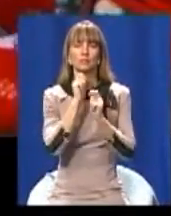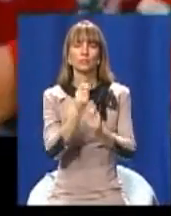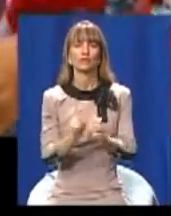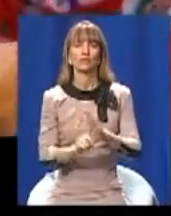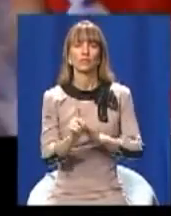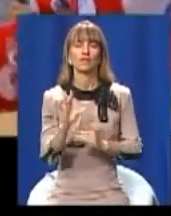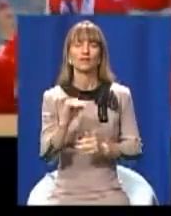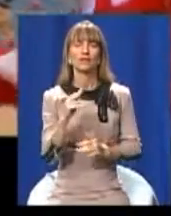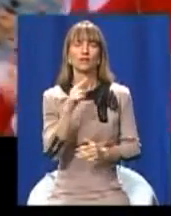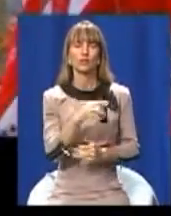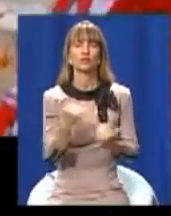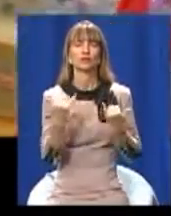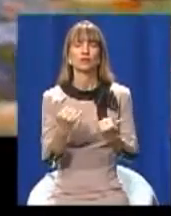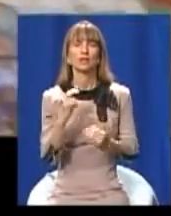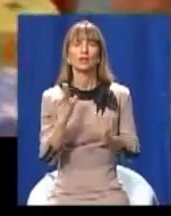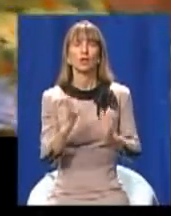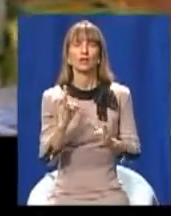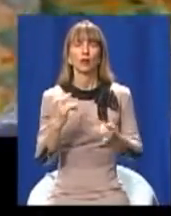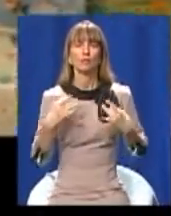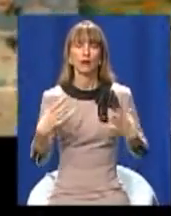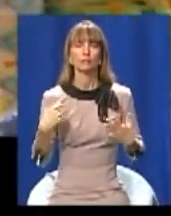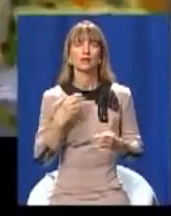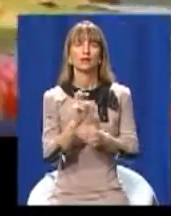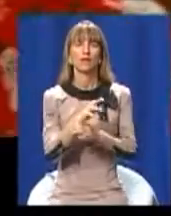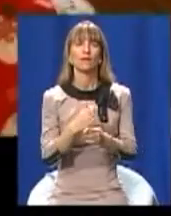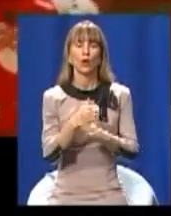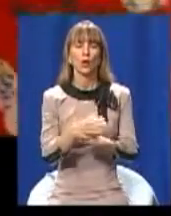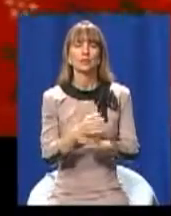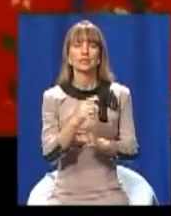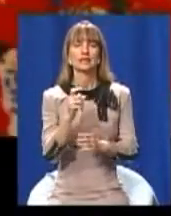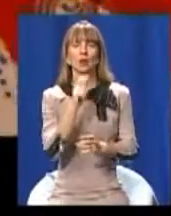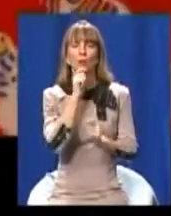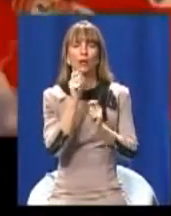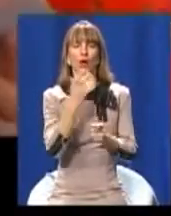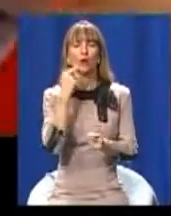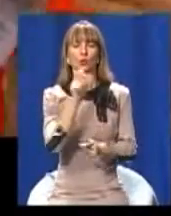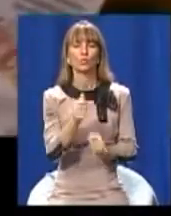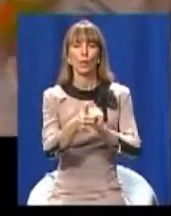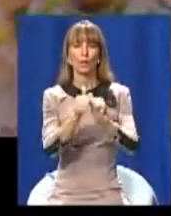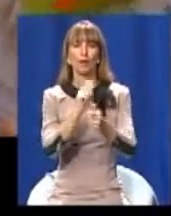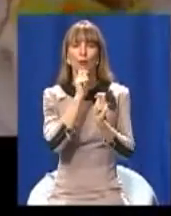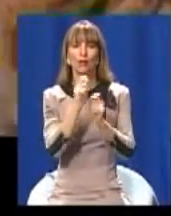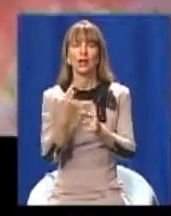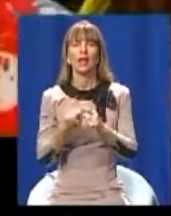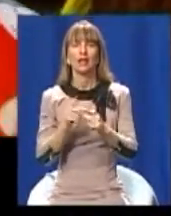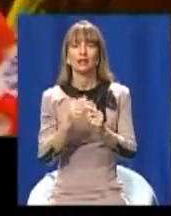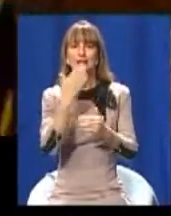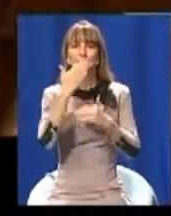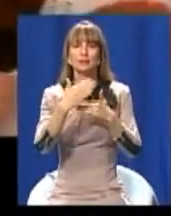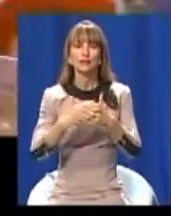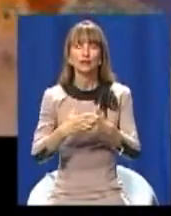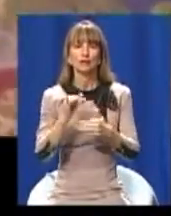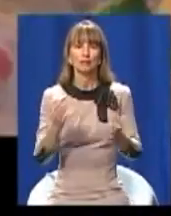нього. Та й зараз, навіть не лише на свята, ми йдемо в гості з гостинцем. Коли люди обмінюються подарунками, то це їх зближує,